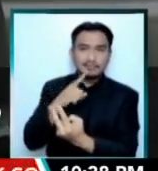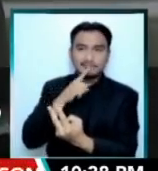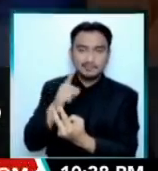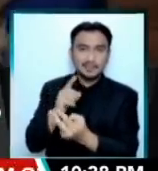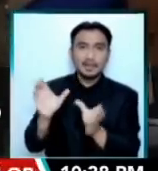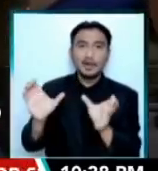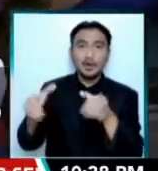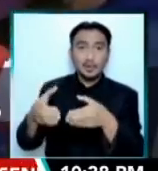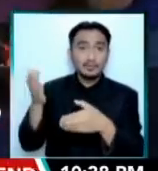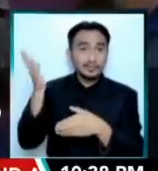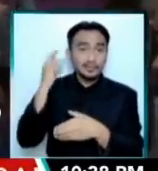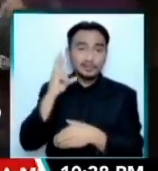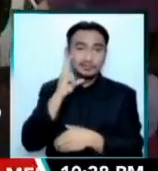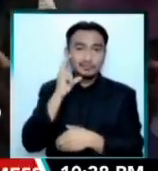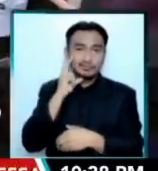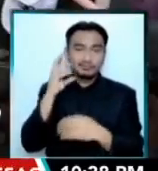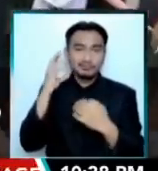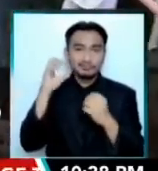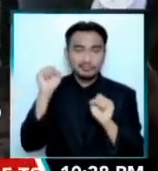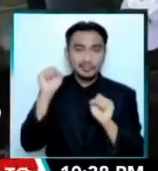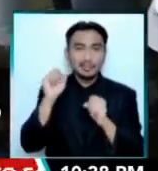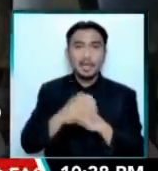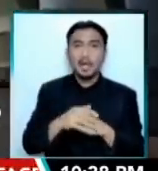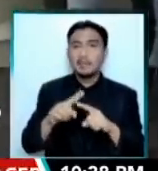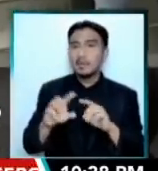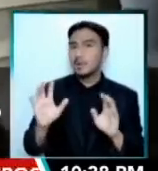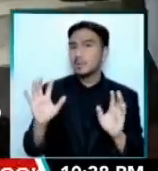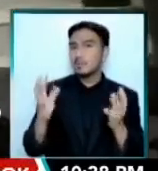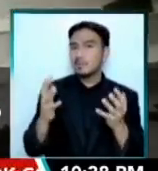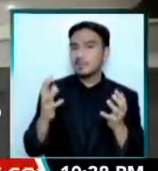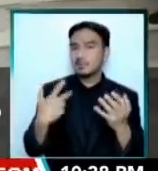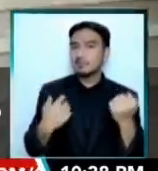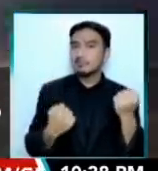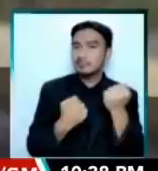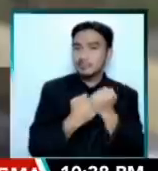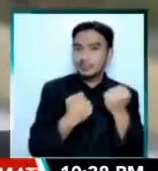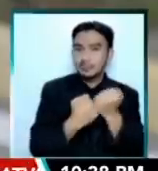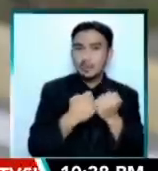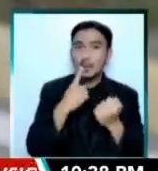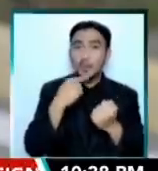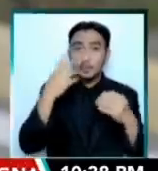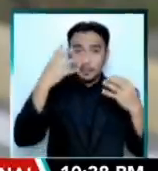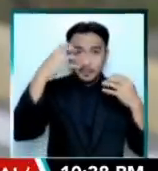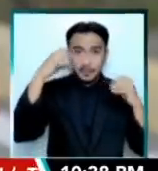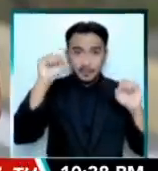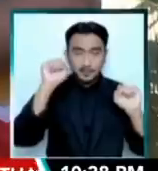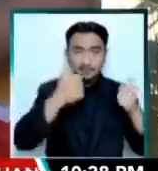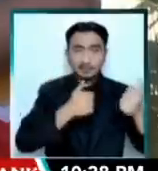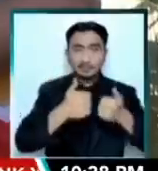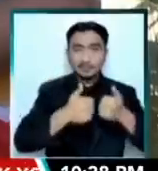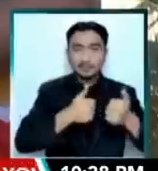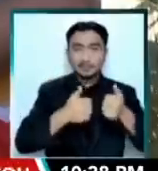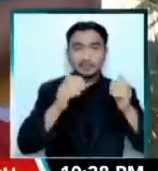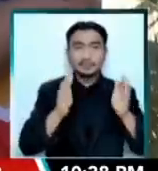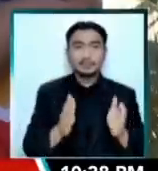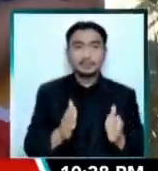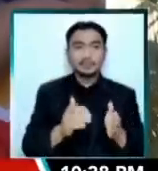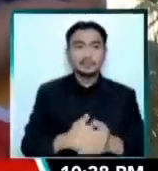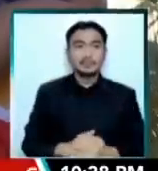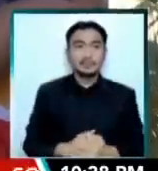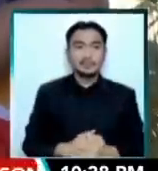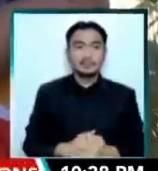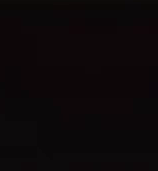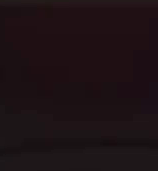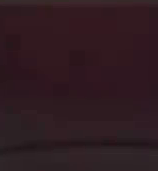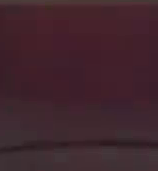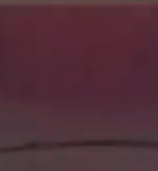Duterte. Pero wala pa silang napipiling susuportahang presidential candidate. Sandra Aguinaldo, Salima Refran, GMA